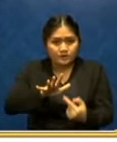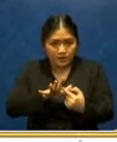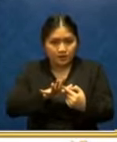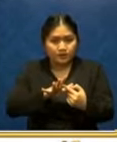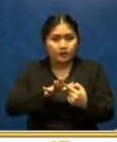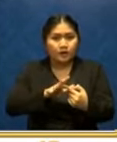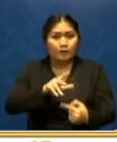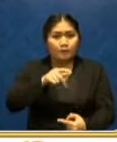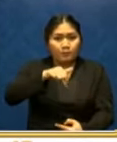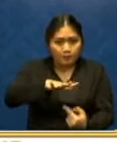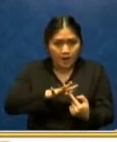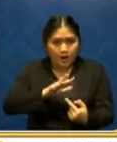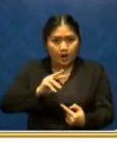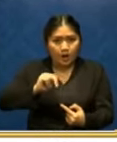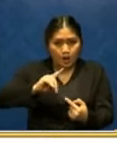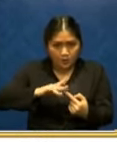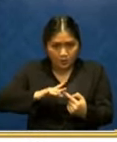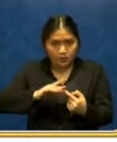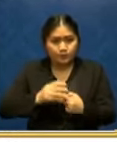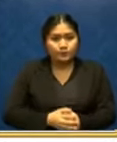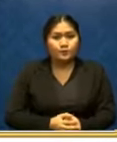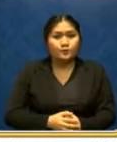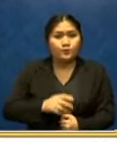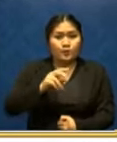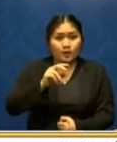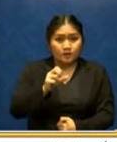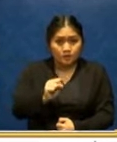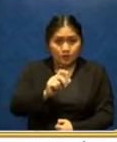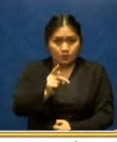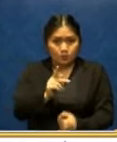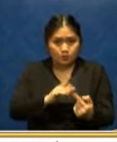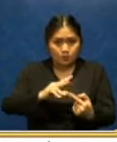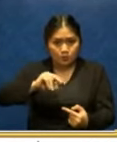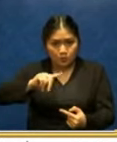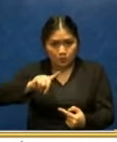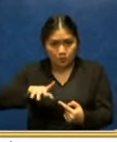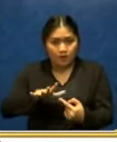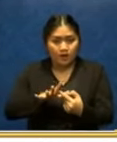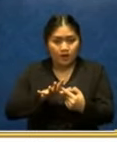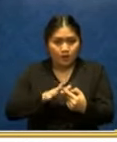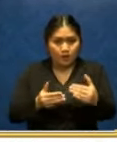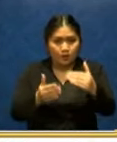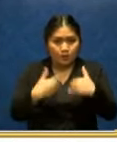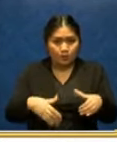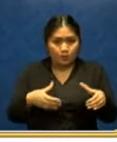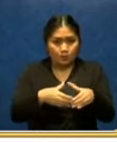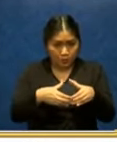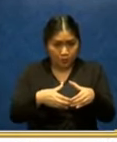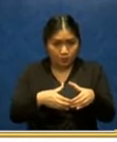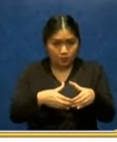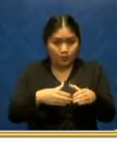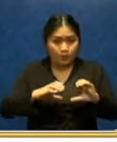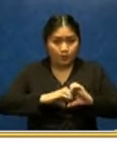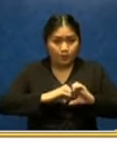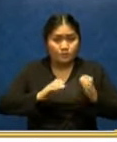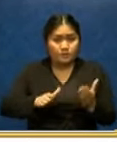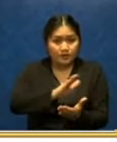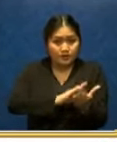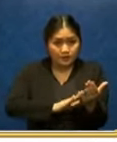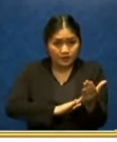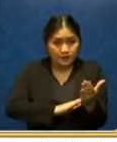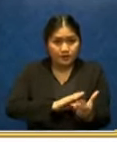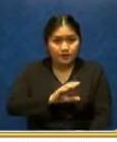ญนายพานุพรวัฒนานางสาวสกุณาสารนันสัดส่วนพรรคภูมิใจไทยจำนวน2ท่านครับน